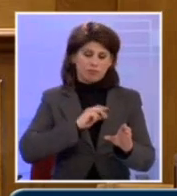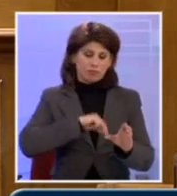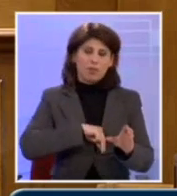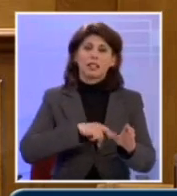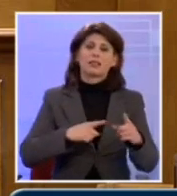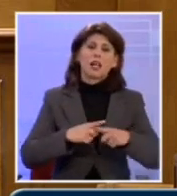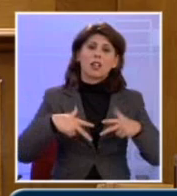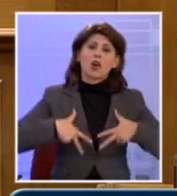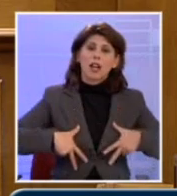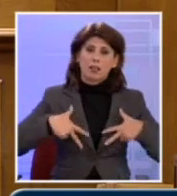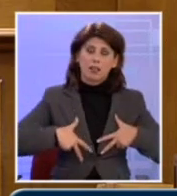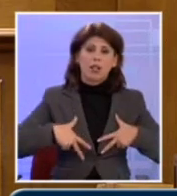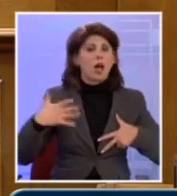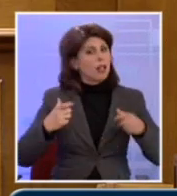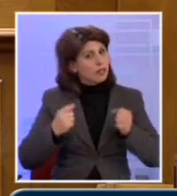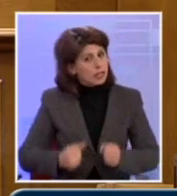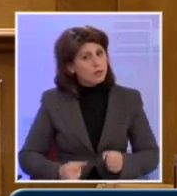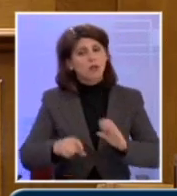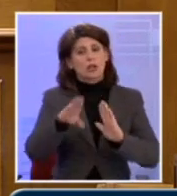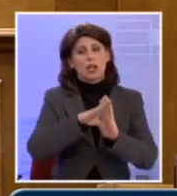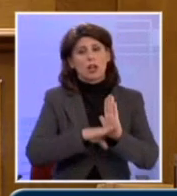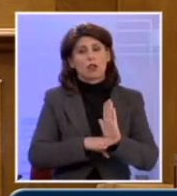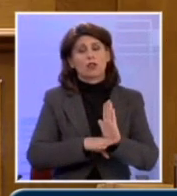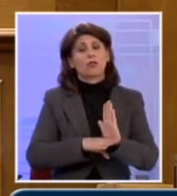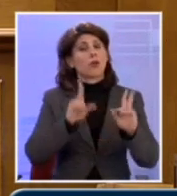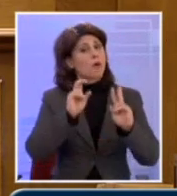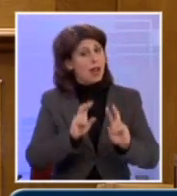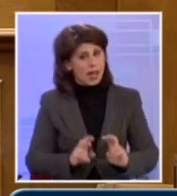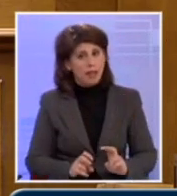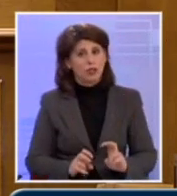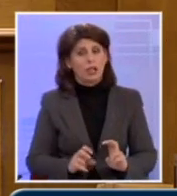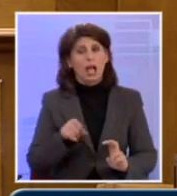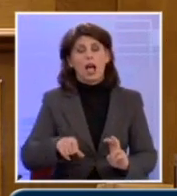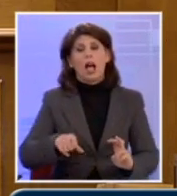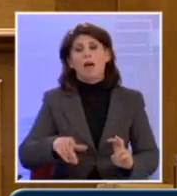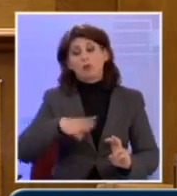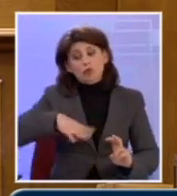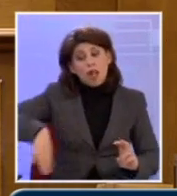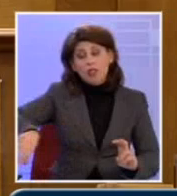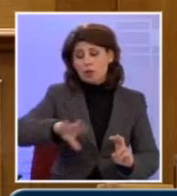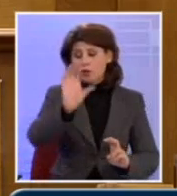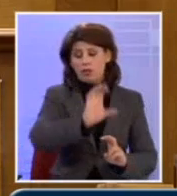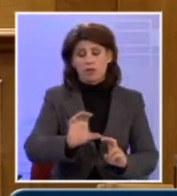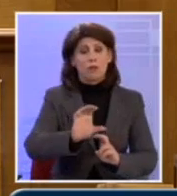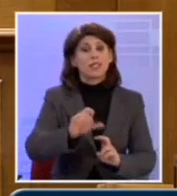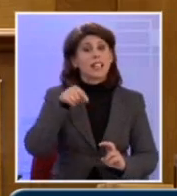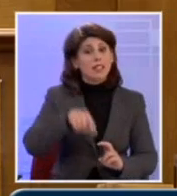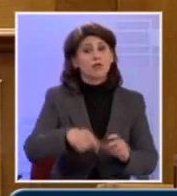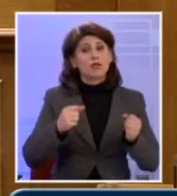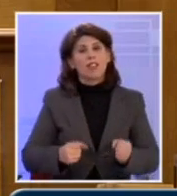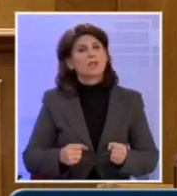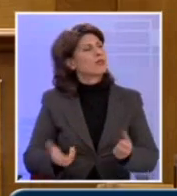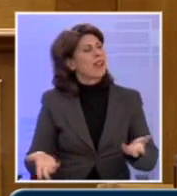των τεχνοκρατών. Έχει θεσμούς και κανόνες που ελέγχονται από τους λαούς της Ευρώπης. Και σε αυτούς τους θεσμούς